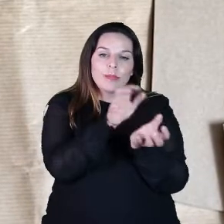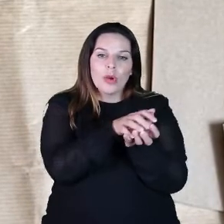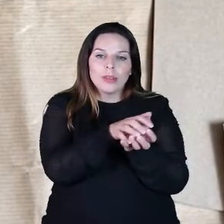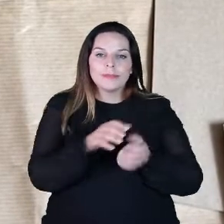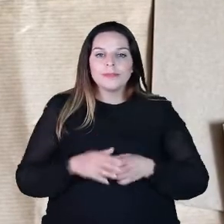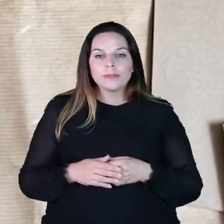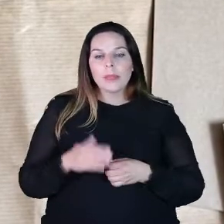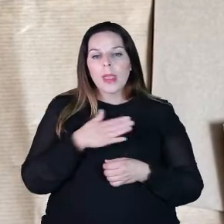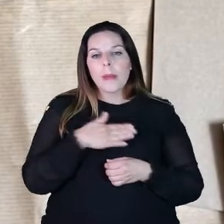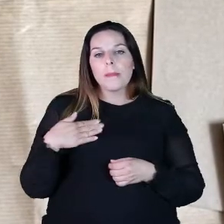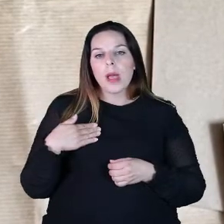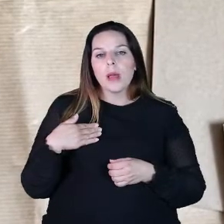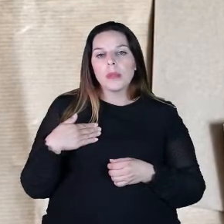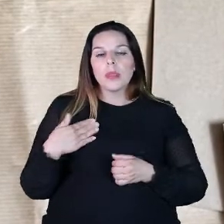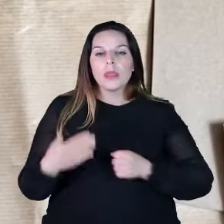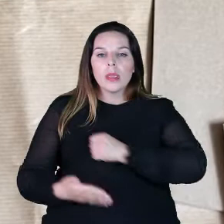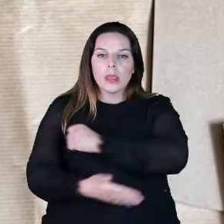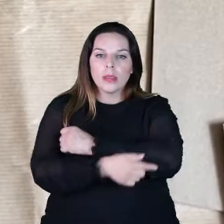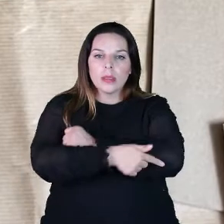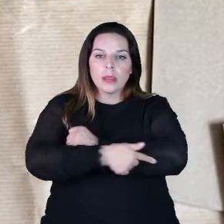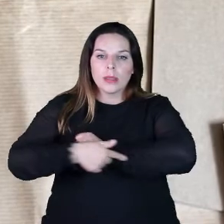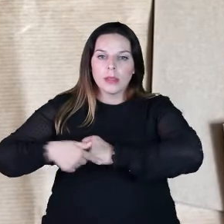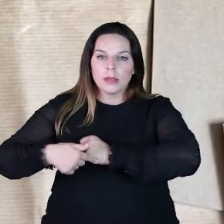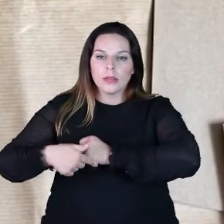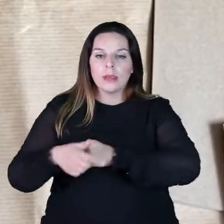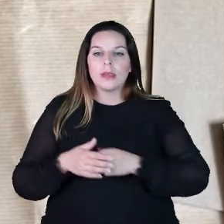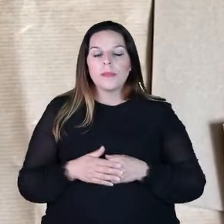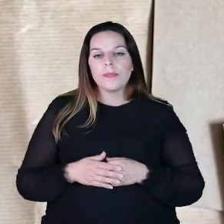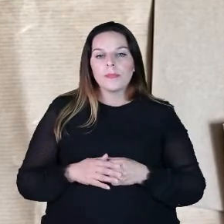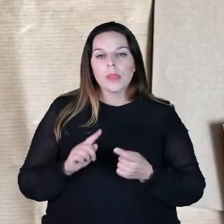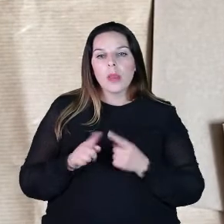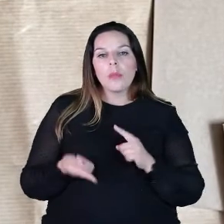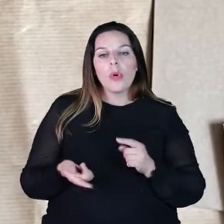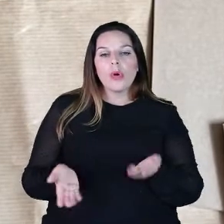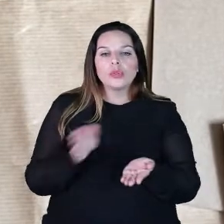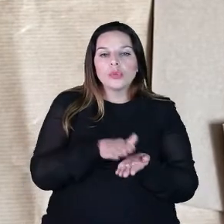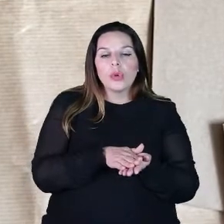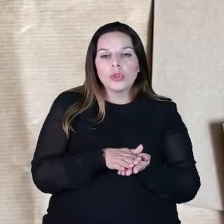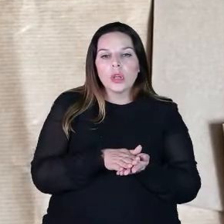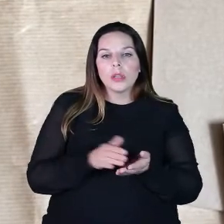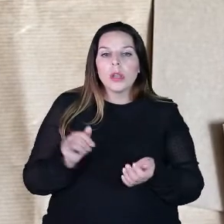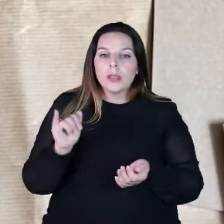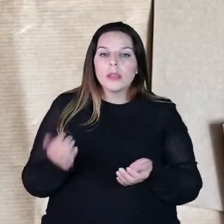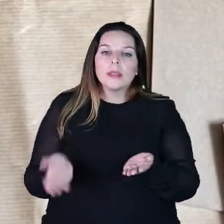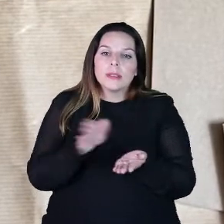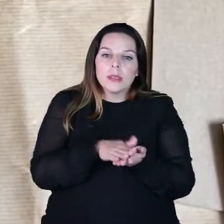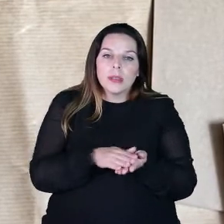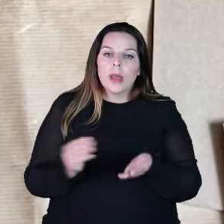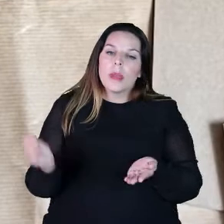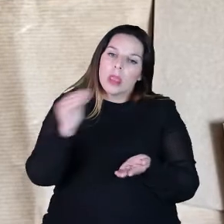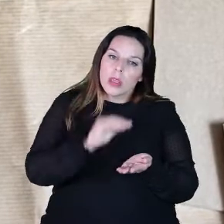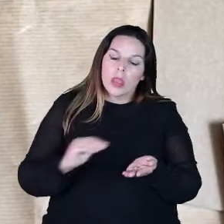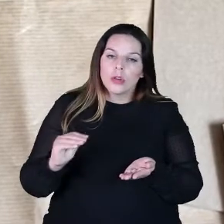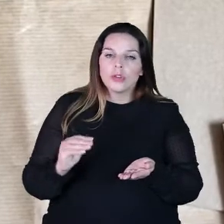po złożeniu, po skosie tego kwadrata. I teraz zaginacie kolejny brzeg do tej